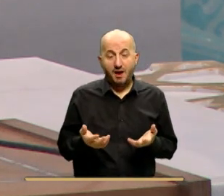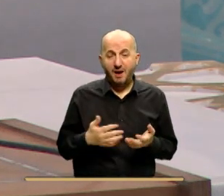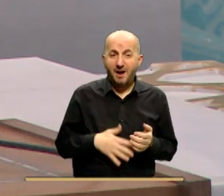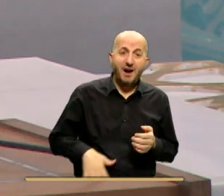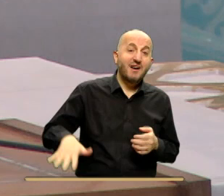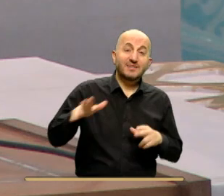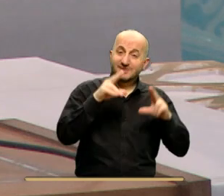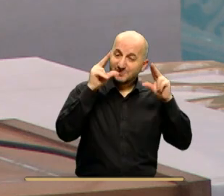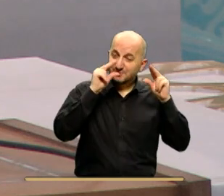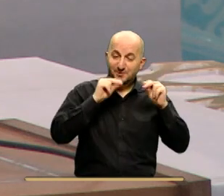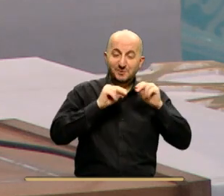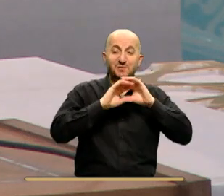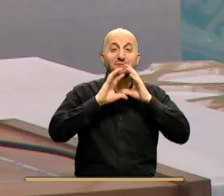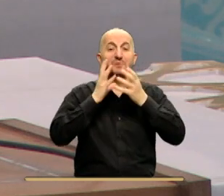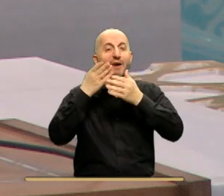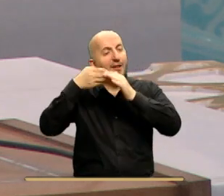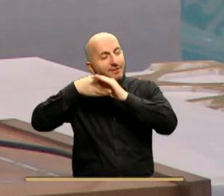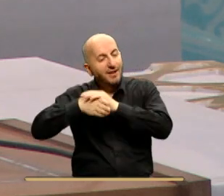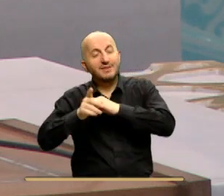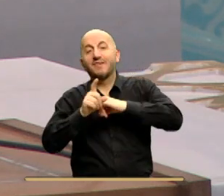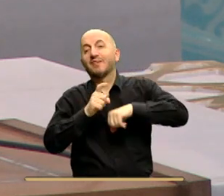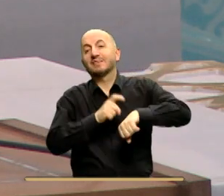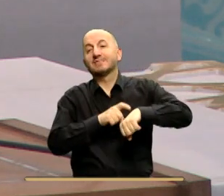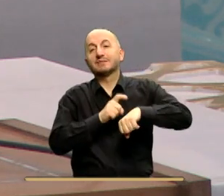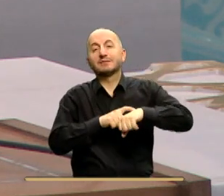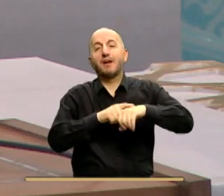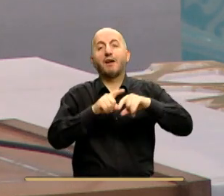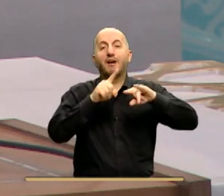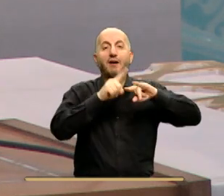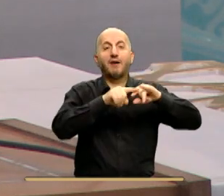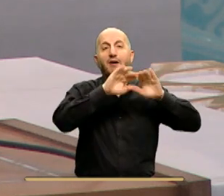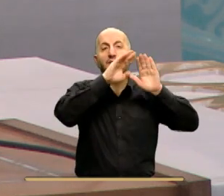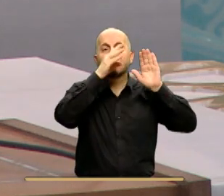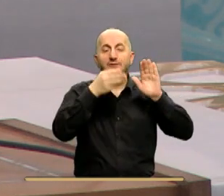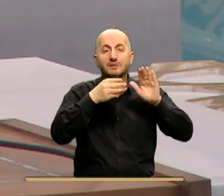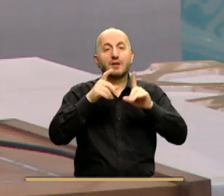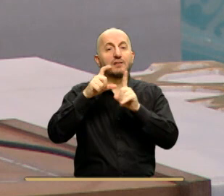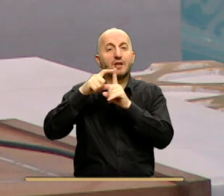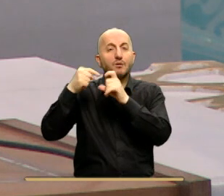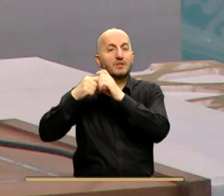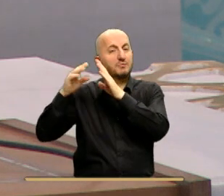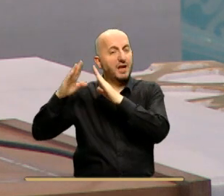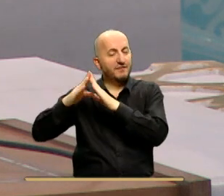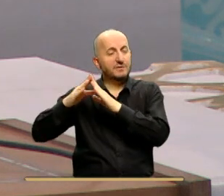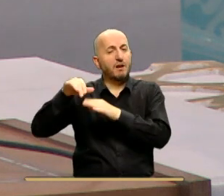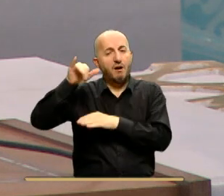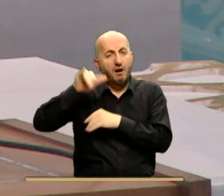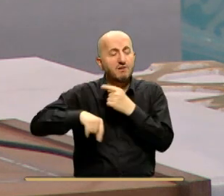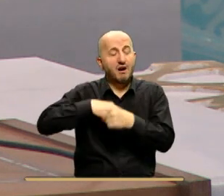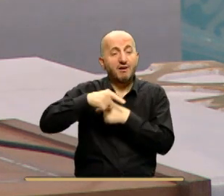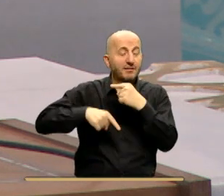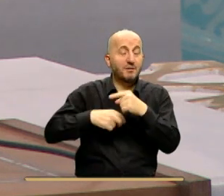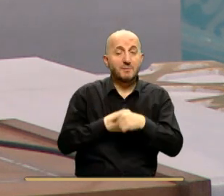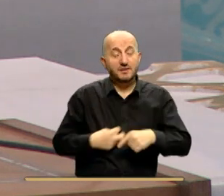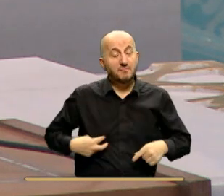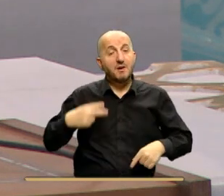Herkesin uyuduğu ve dünyaya daldığı vakitte Hira'da, Darul Erkam'da hakkı arayan Cenab-ı